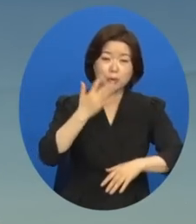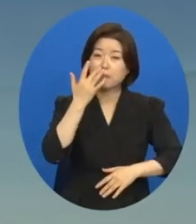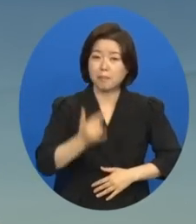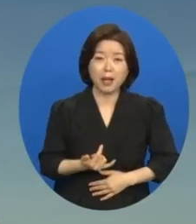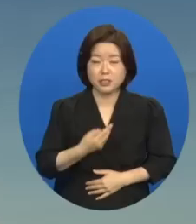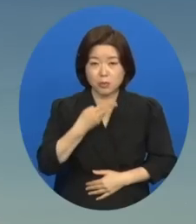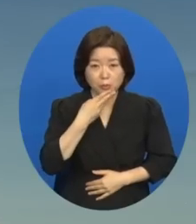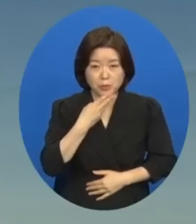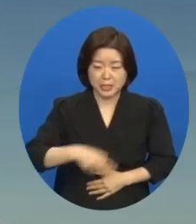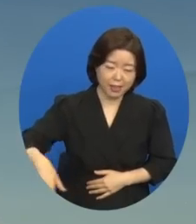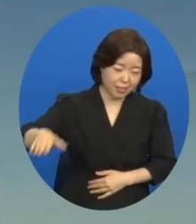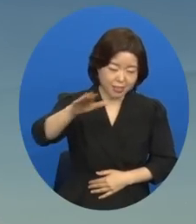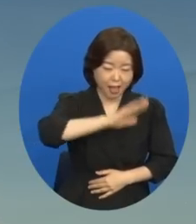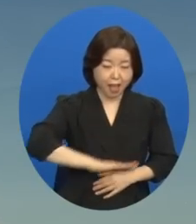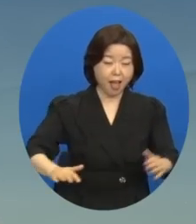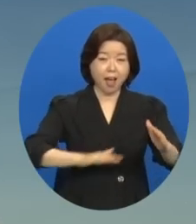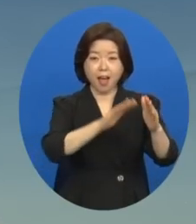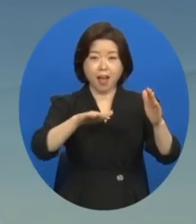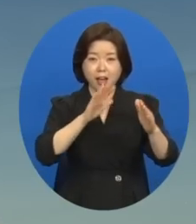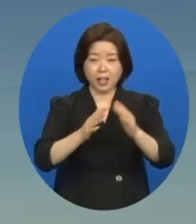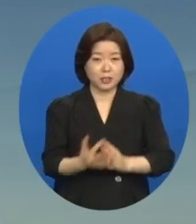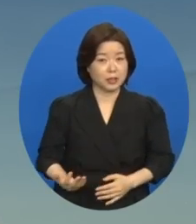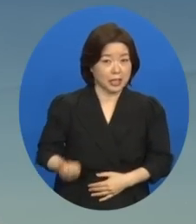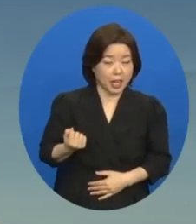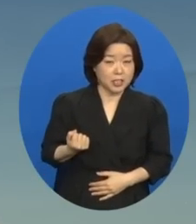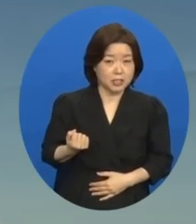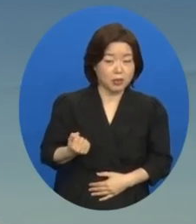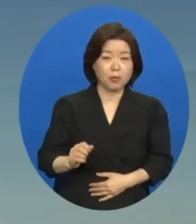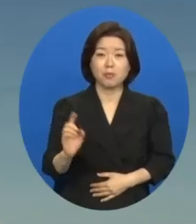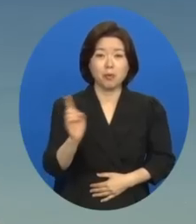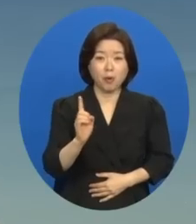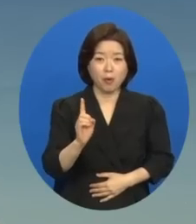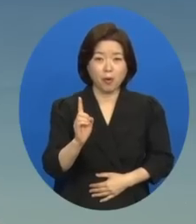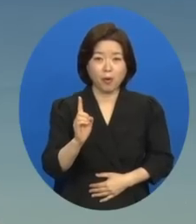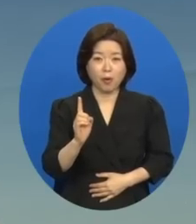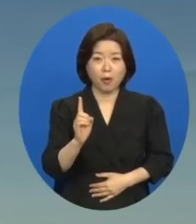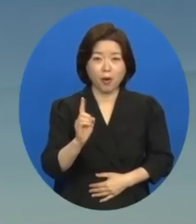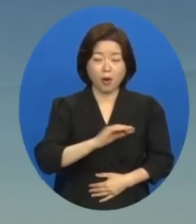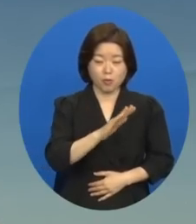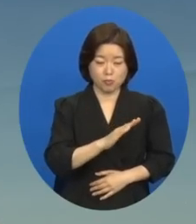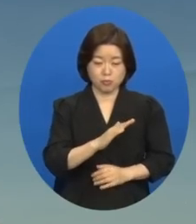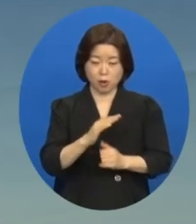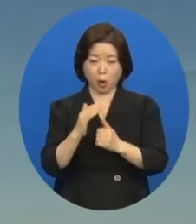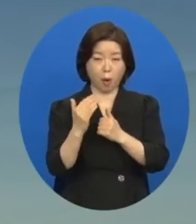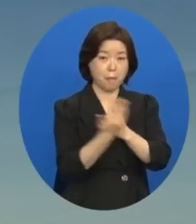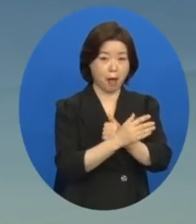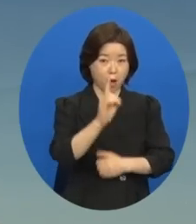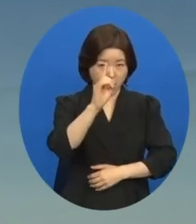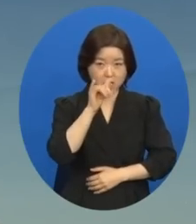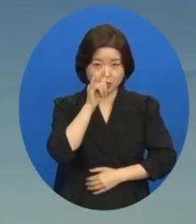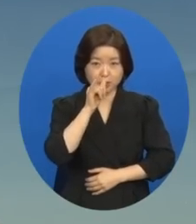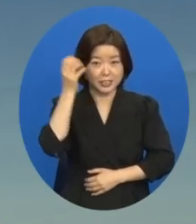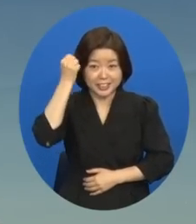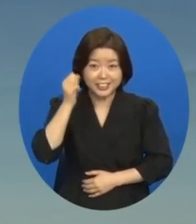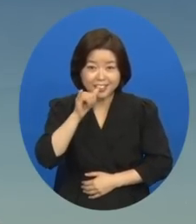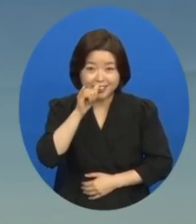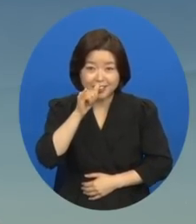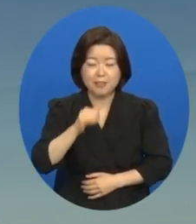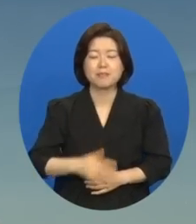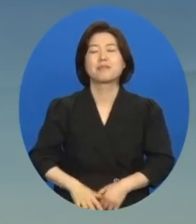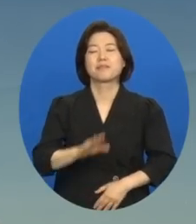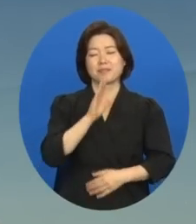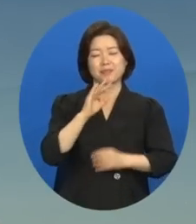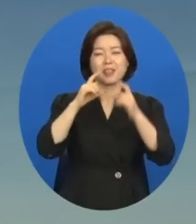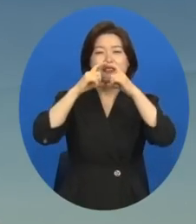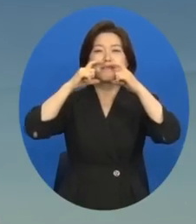없이 모든 가정이 가지고 있었던 어떤 우리의 방어구가 하나 있었습니다. 기억하시나요?